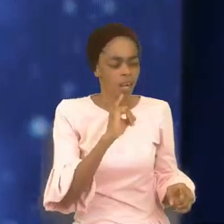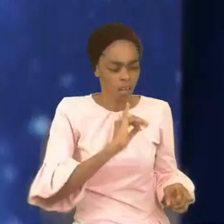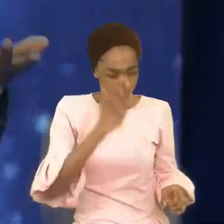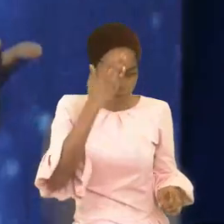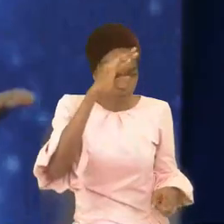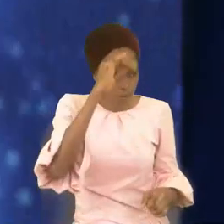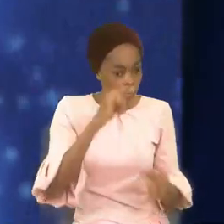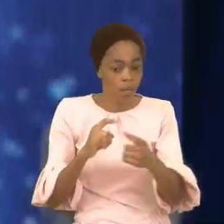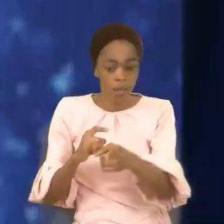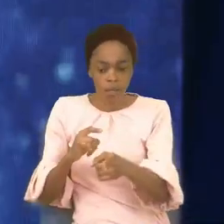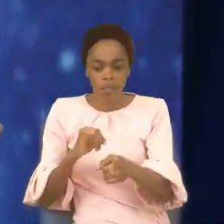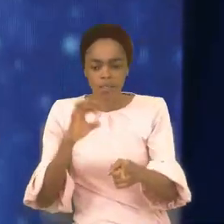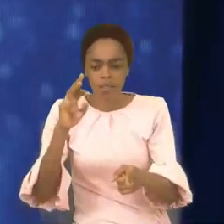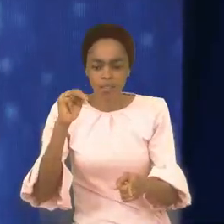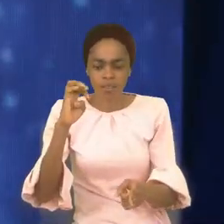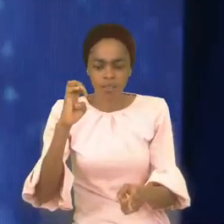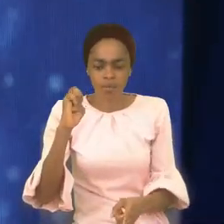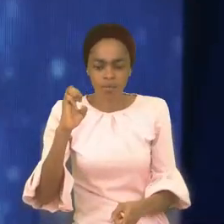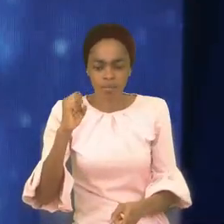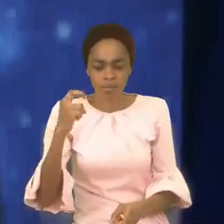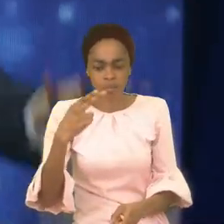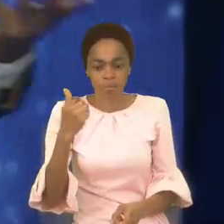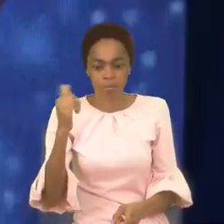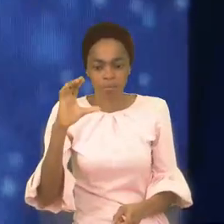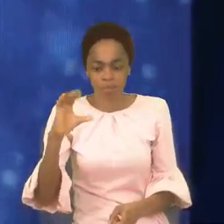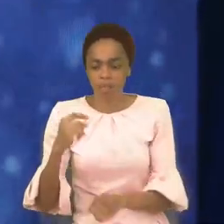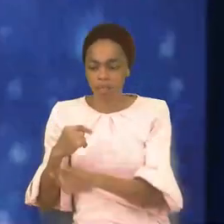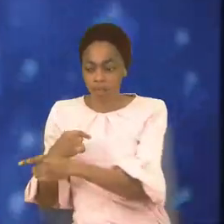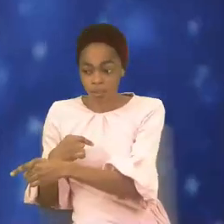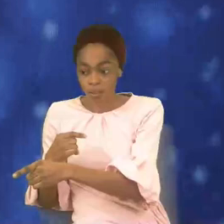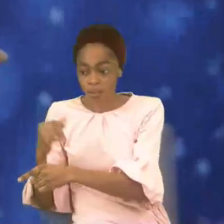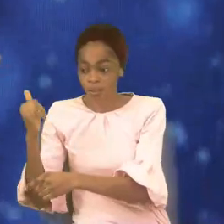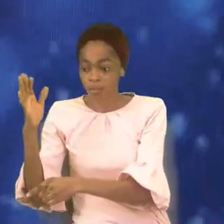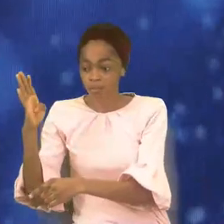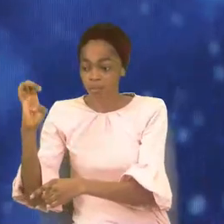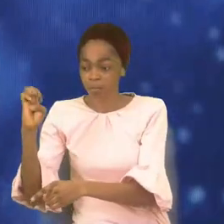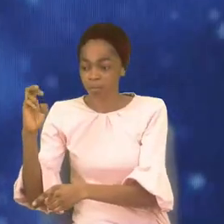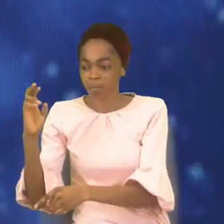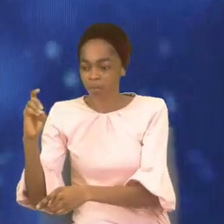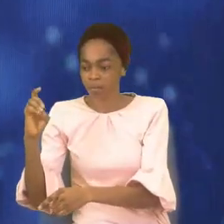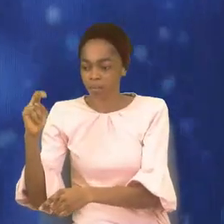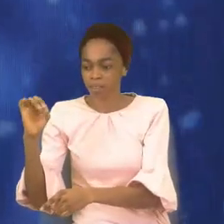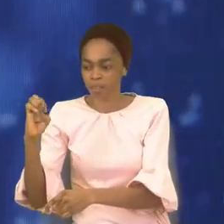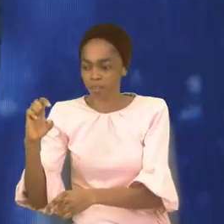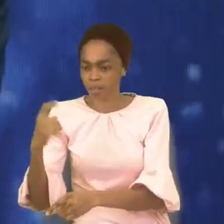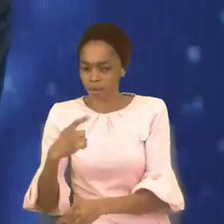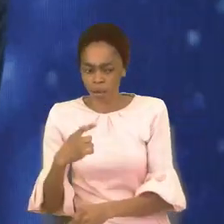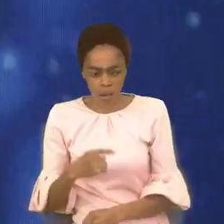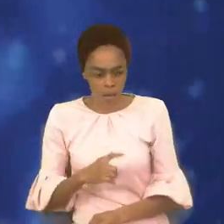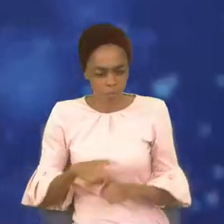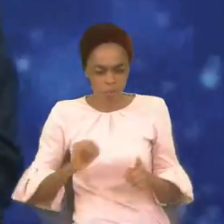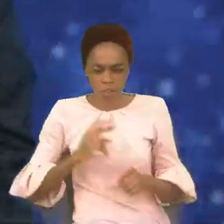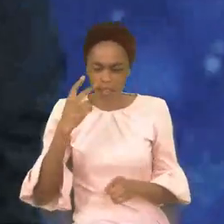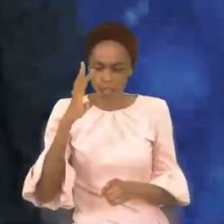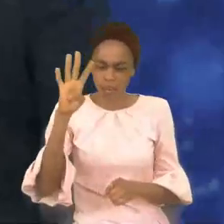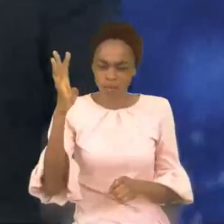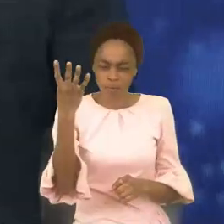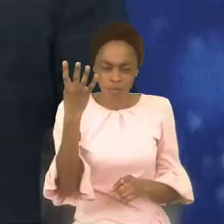reconnais. Voici Abednego là-bas. Je vois son image. Et je vois le 4e.